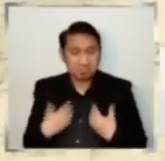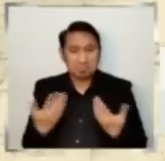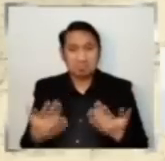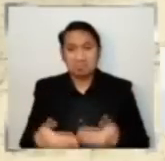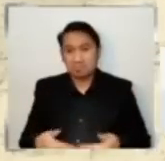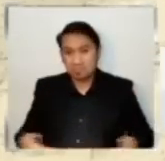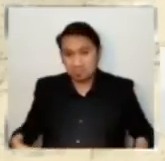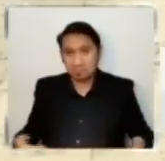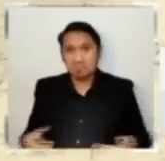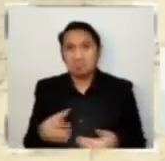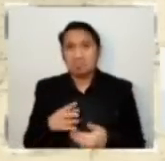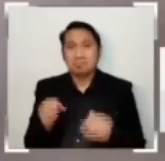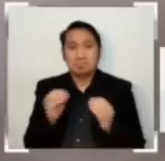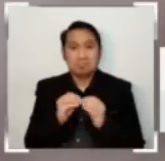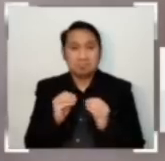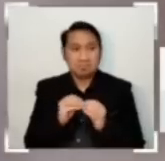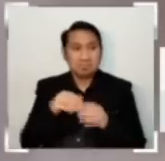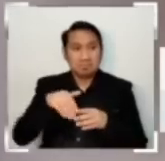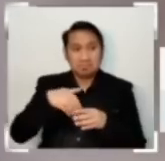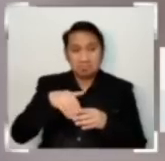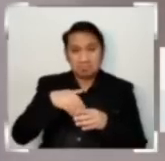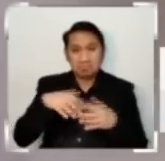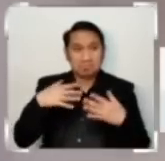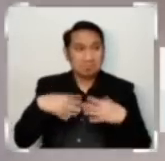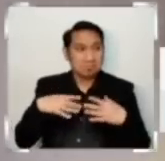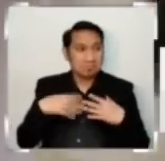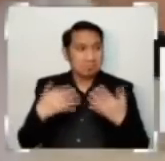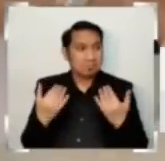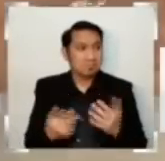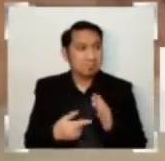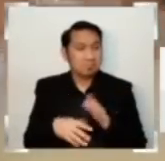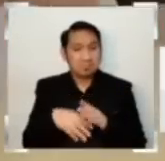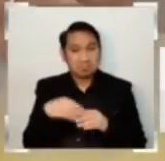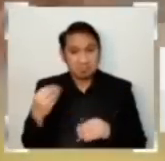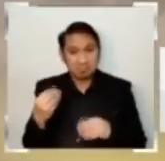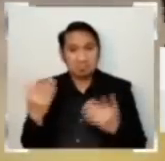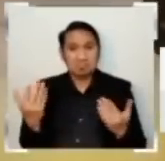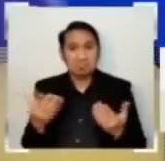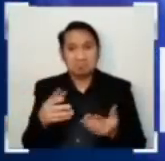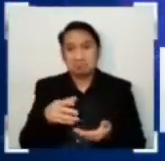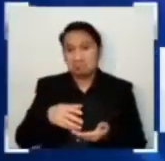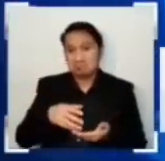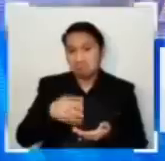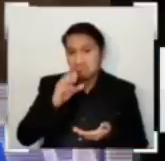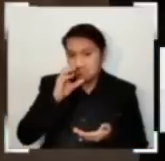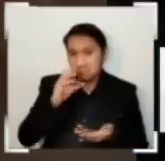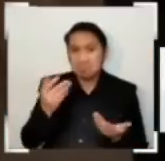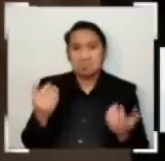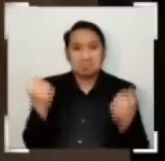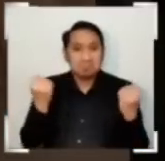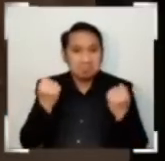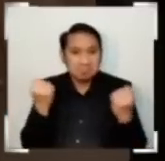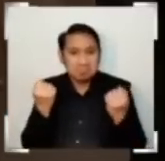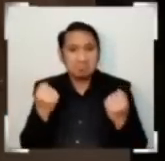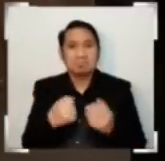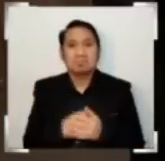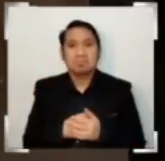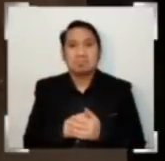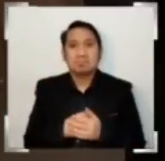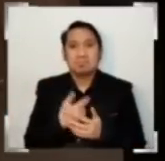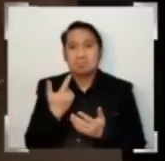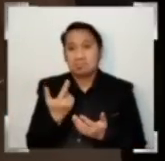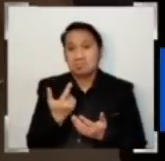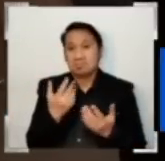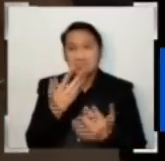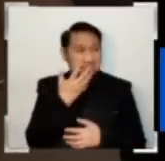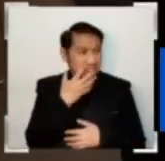mas maaliwalas na kasuotan. Ilabas na rin ang mga pamatid uhaw, gaya ng samalamig. Dahil sa mas mainit-init na temperatura